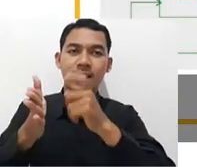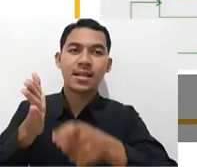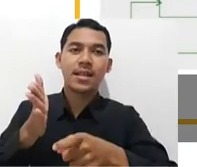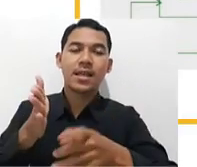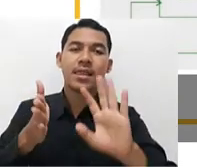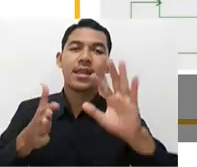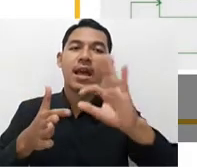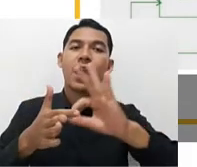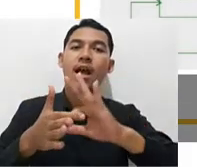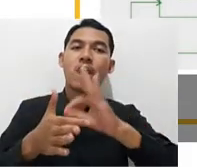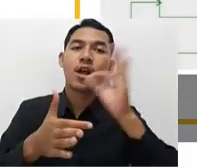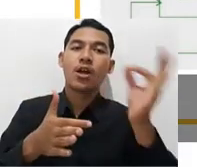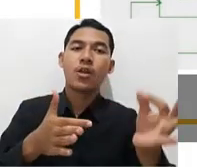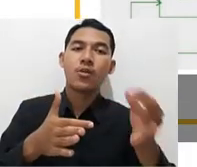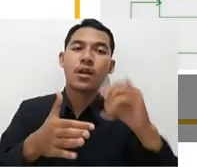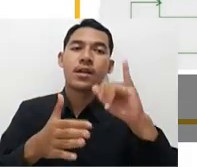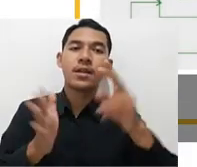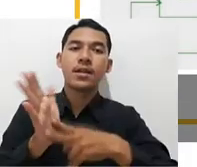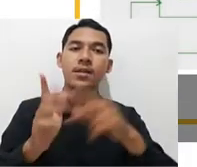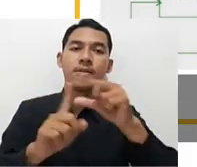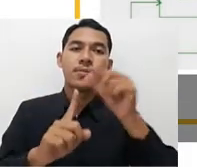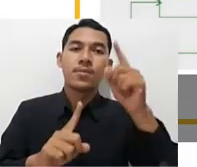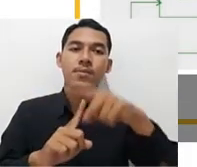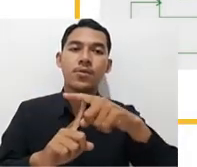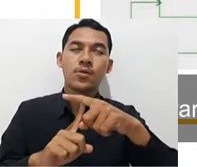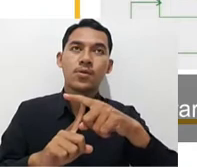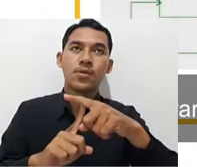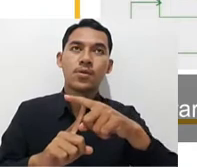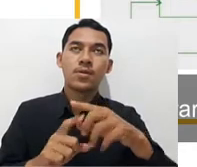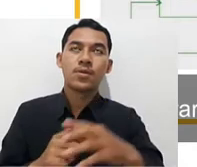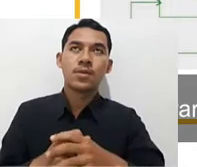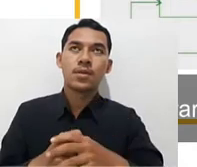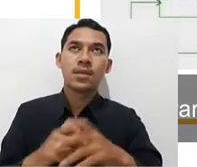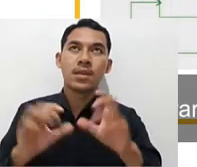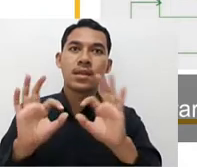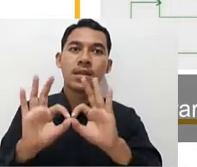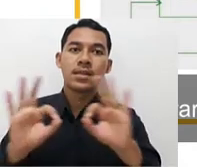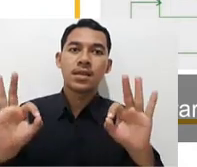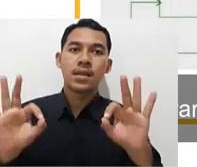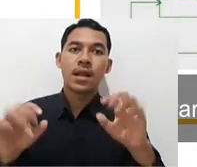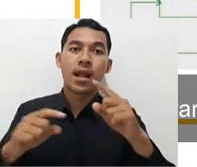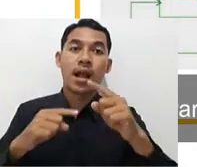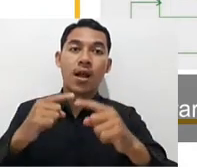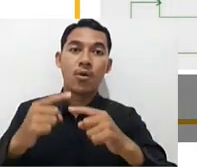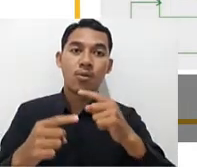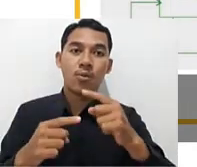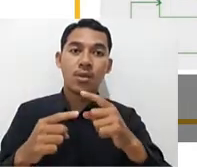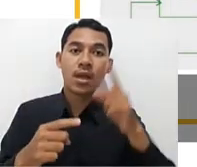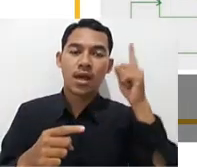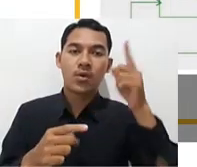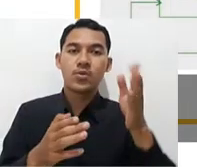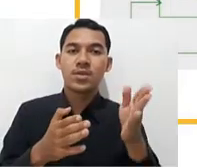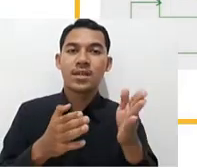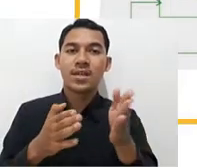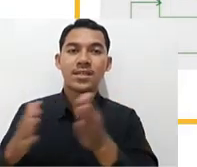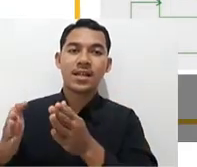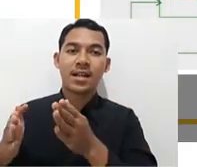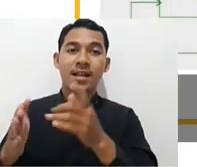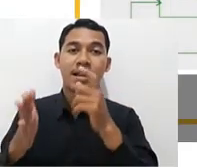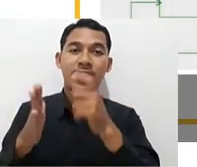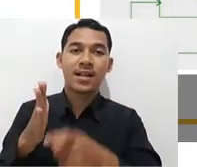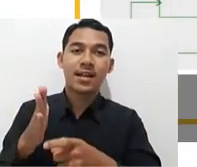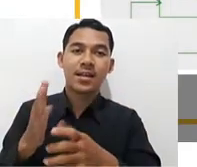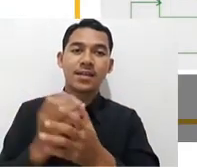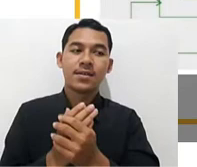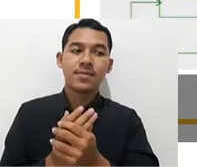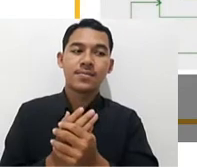mengeluarkan inputnya gitu tuh. Karena ini kan parallel input serial output. Berarti kan mau nggak mau kita tuh harus menggeser nilainya ya kan. Nah, cara